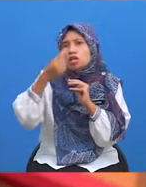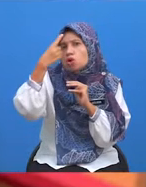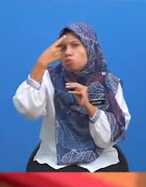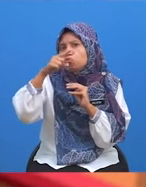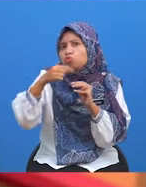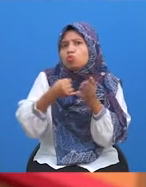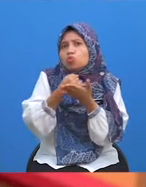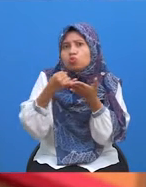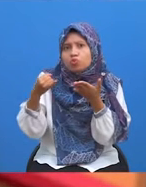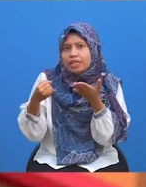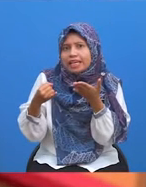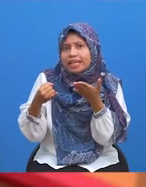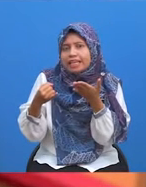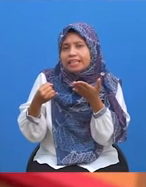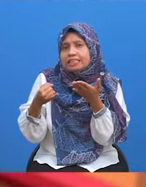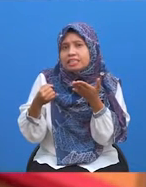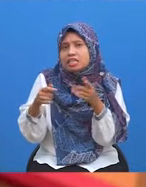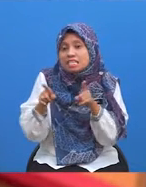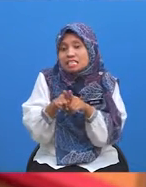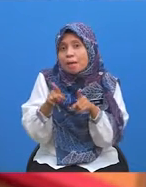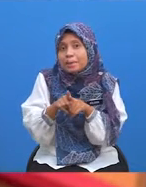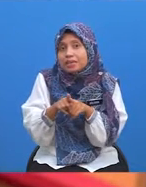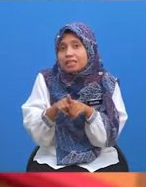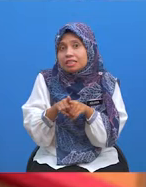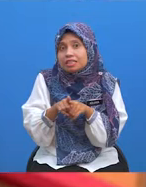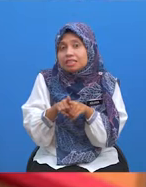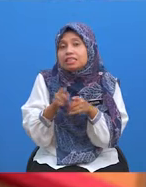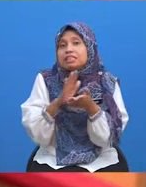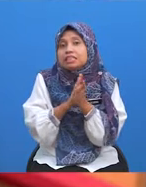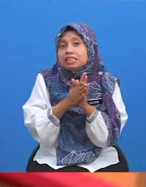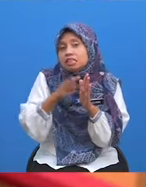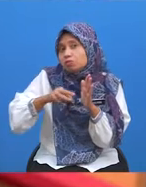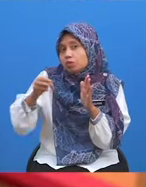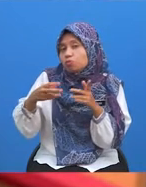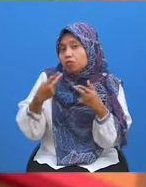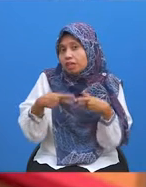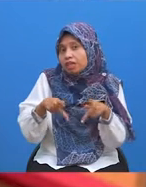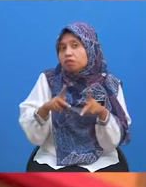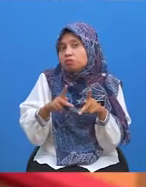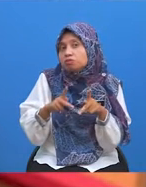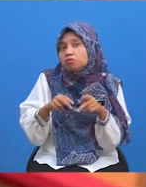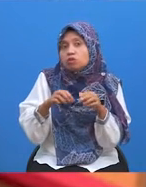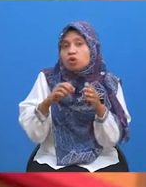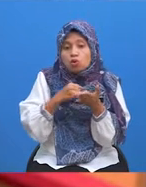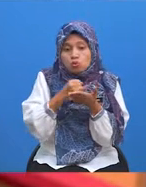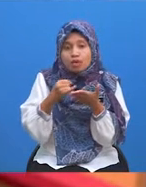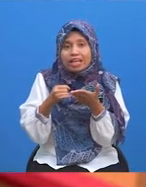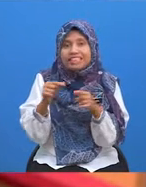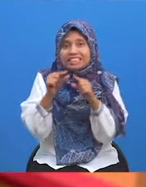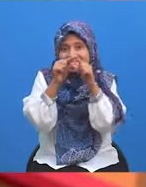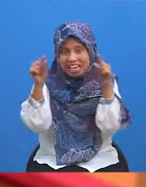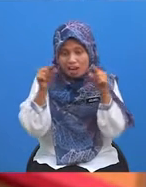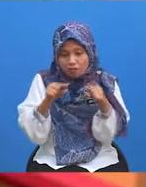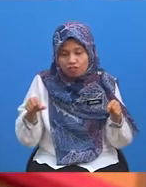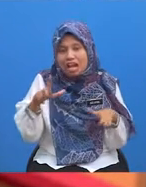Jika murid-murid mempunyai masalah untuk melukis graf tersebut secara serentak, maka